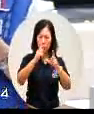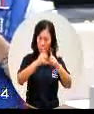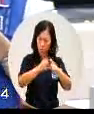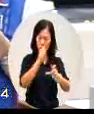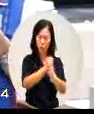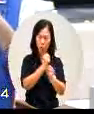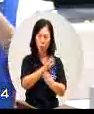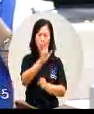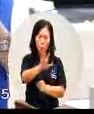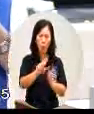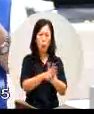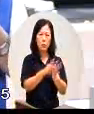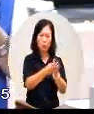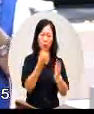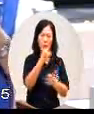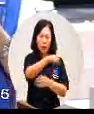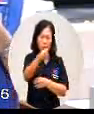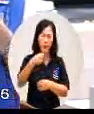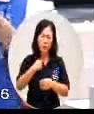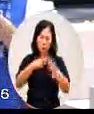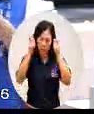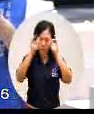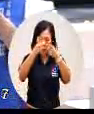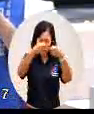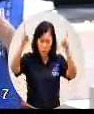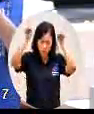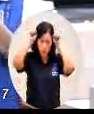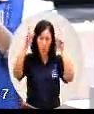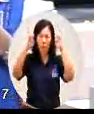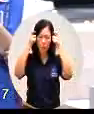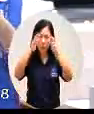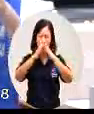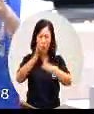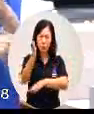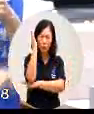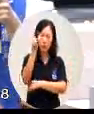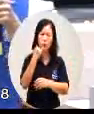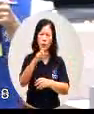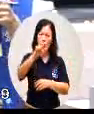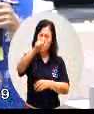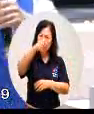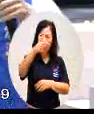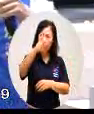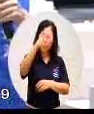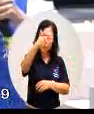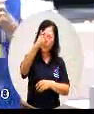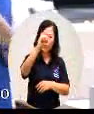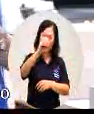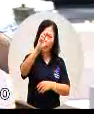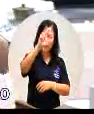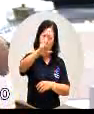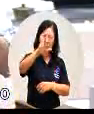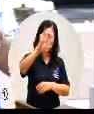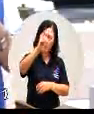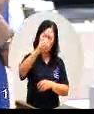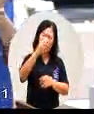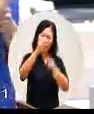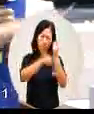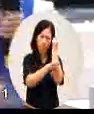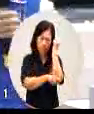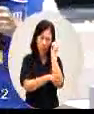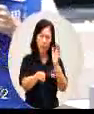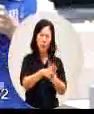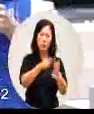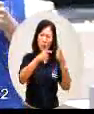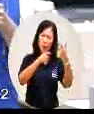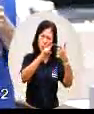好诶吼，你敢知影高雄大学按高雄市政府正常只六万平到七万平吼？主席一定你知影，六七万